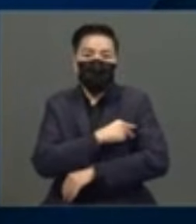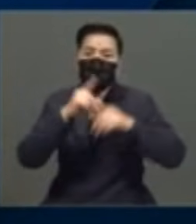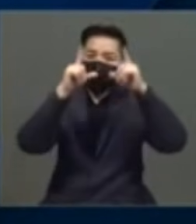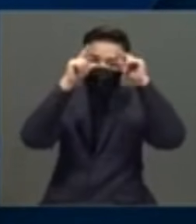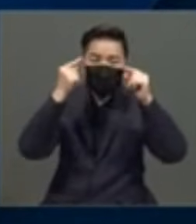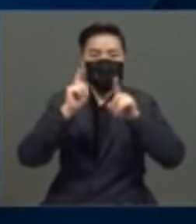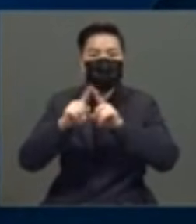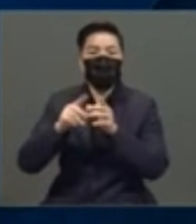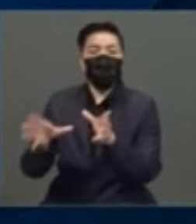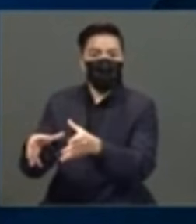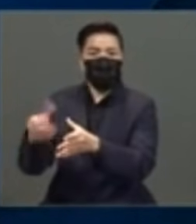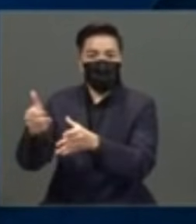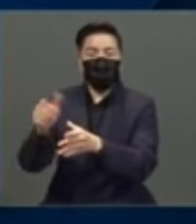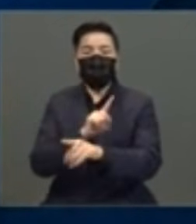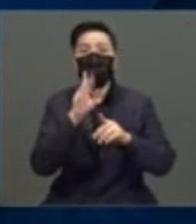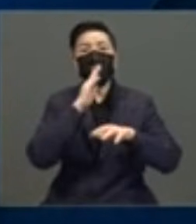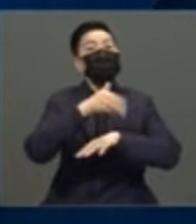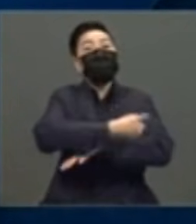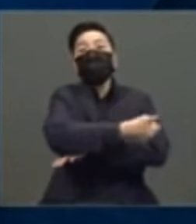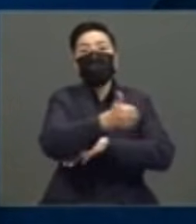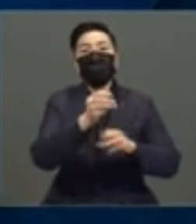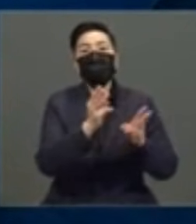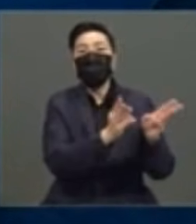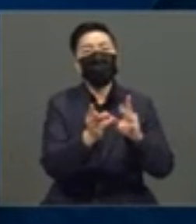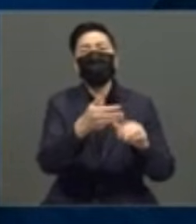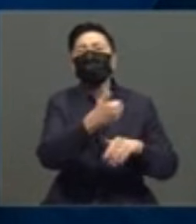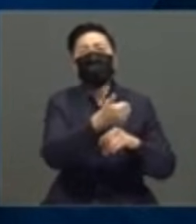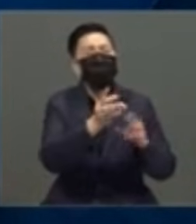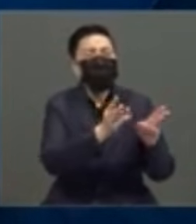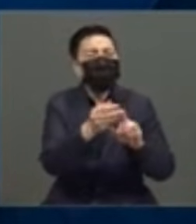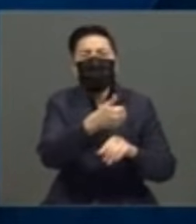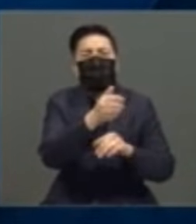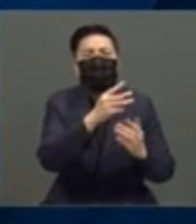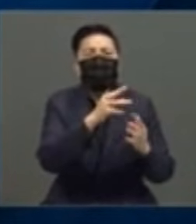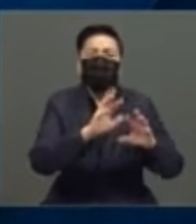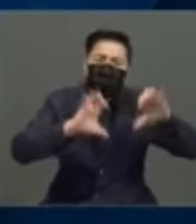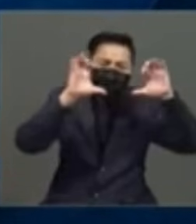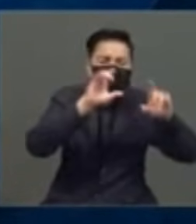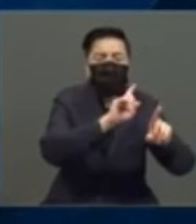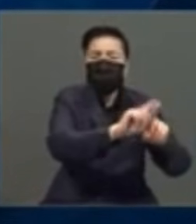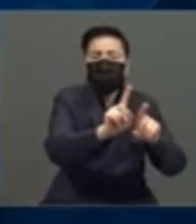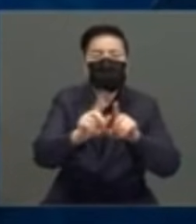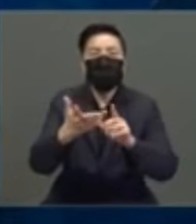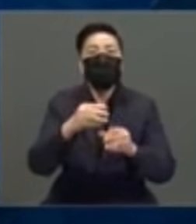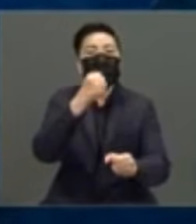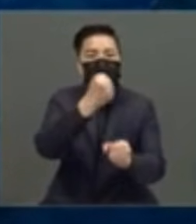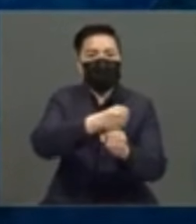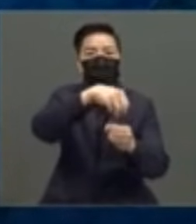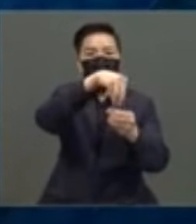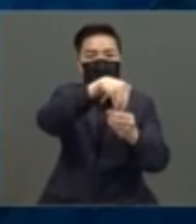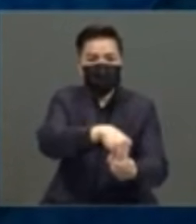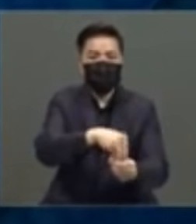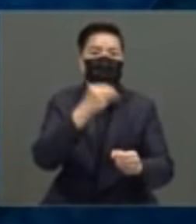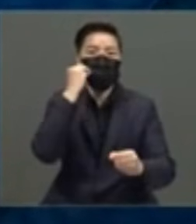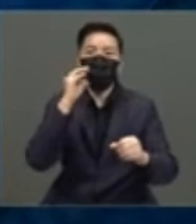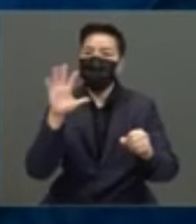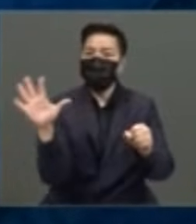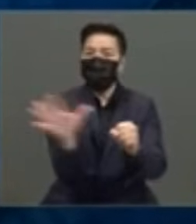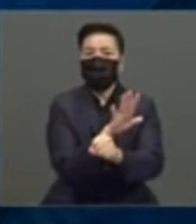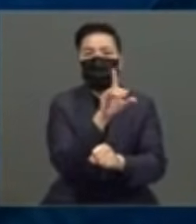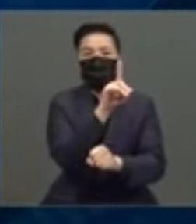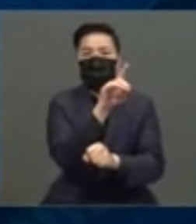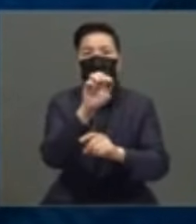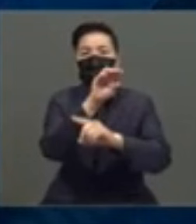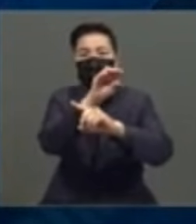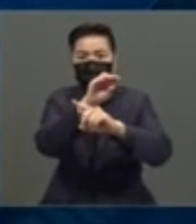ขอันนี้ยังได้แต่ถ้าอื่นๆเนี่ยครับไม่จำเป็นขอให้ใช้ work from home ขั้นสูงสุดเต็มจำนว